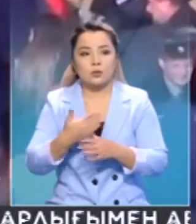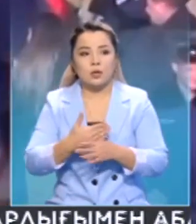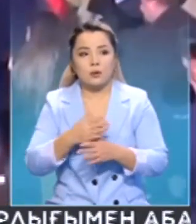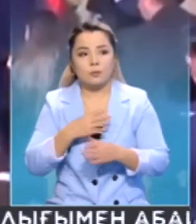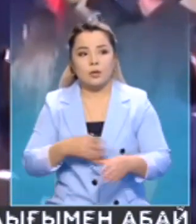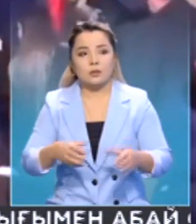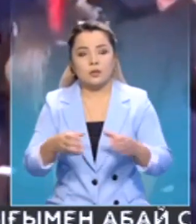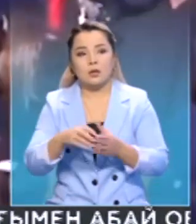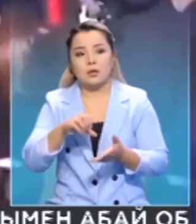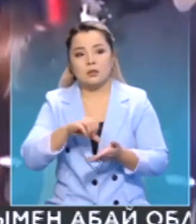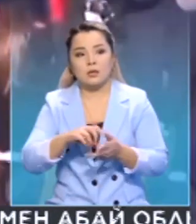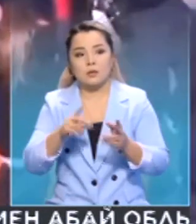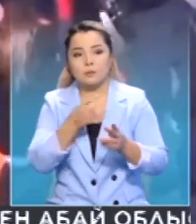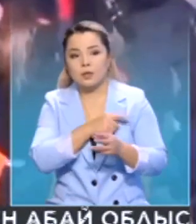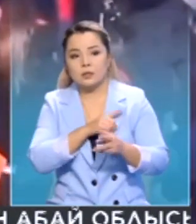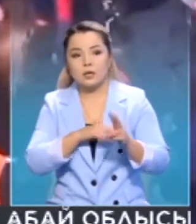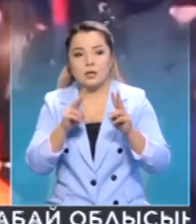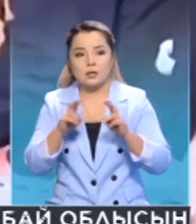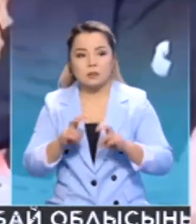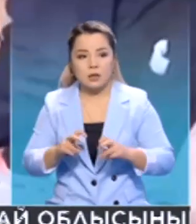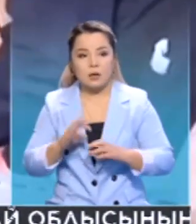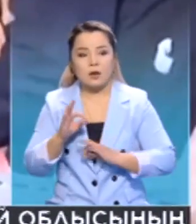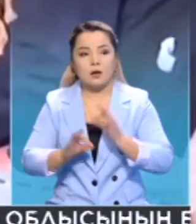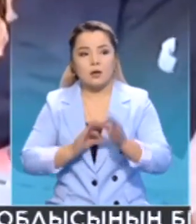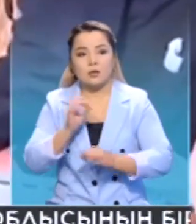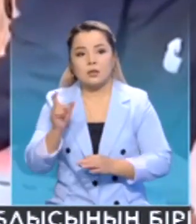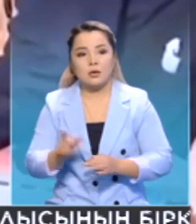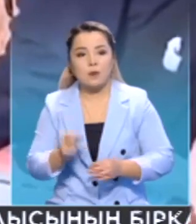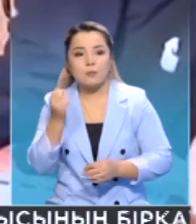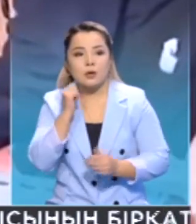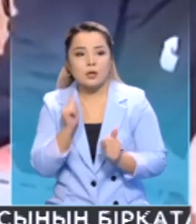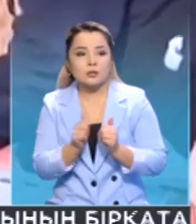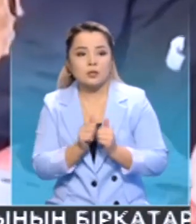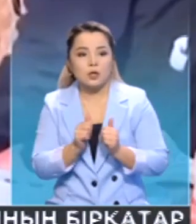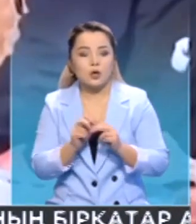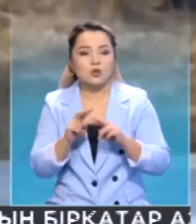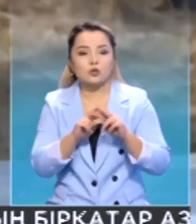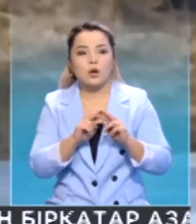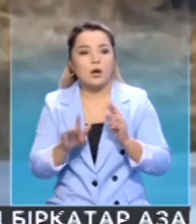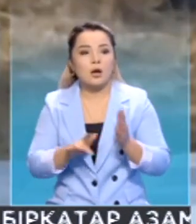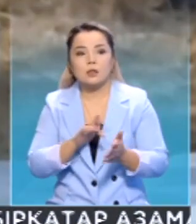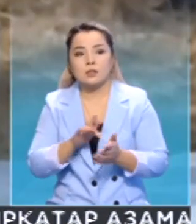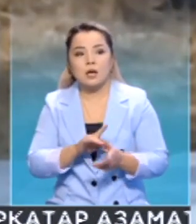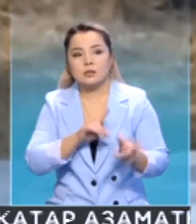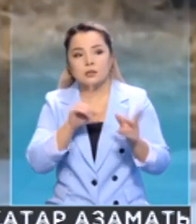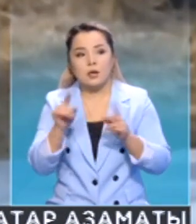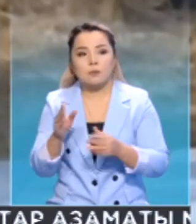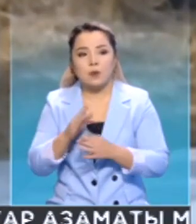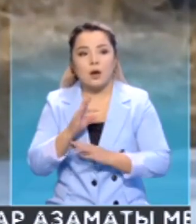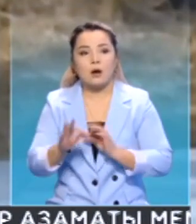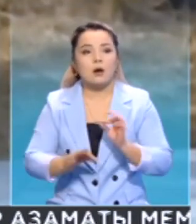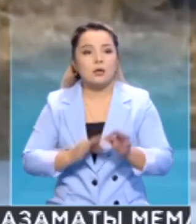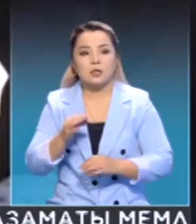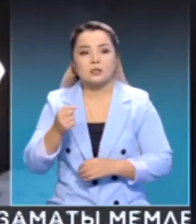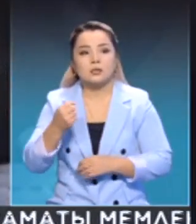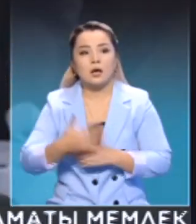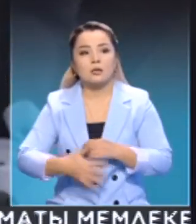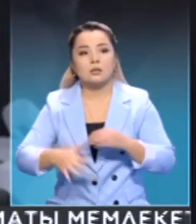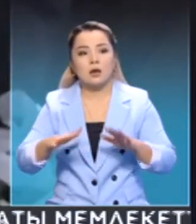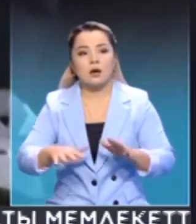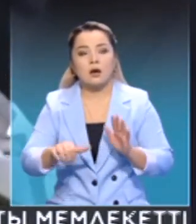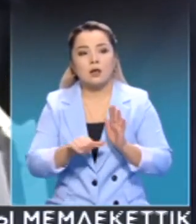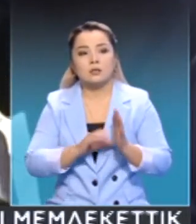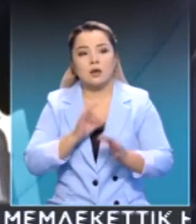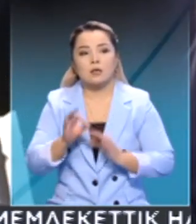жетті. Медициналық тексеруден кейін ғарышкерлер Мәскеу маңындағы жұлдызды қалашыққа ұшып кетті. Қазір орбиталық станцияда 6